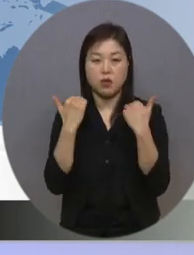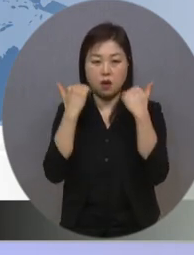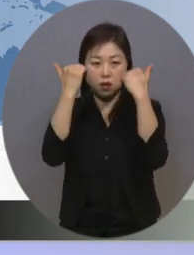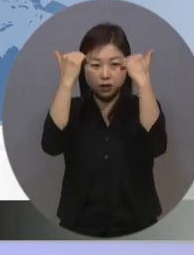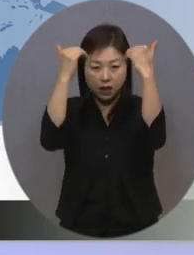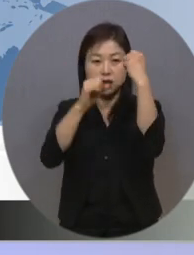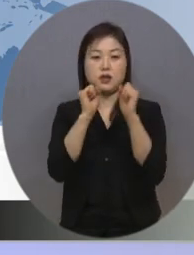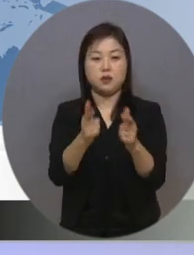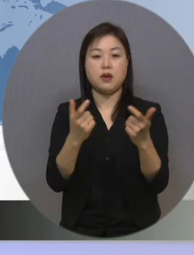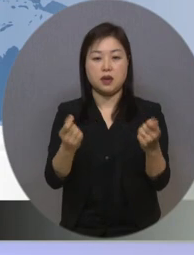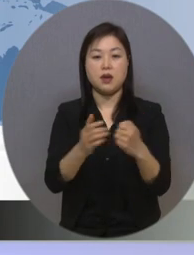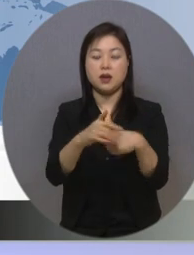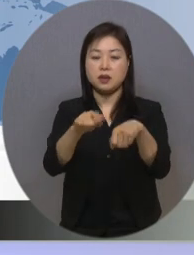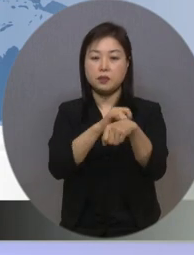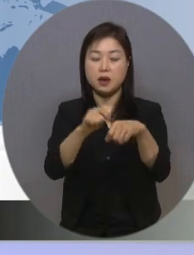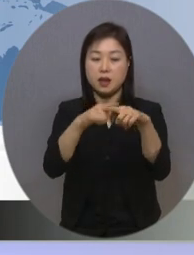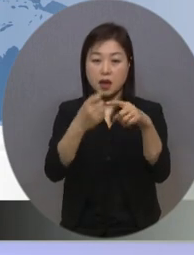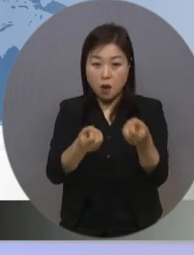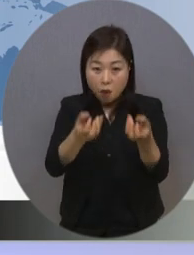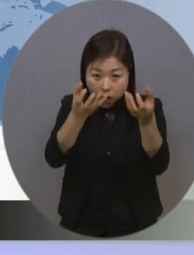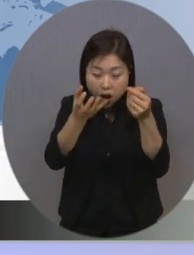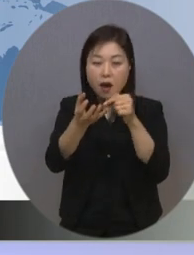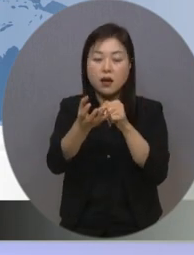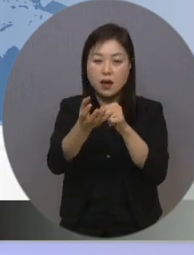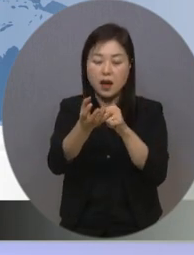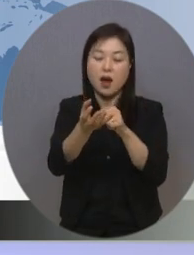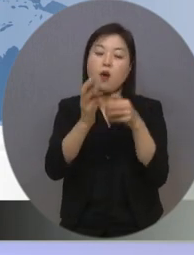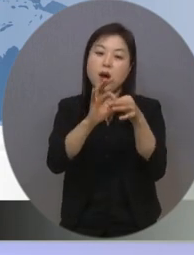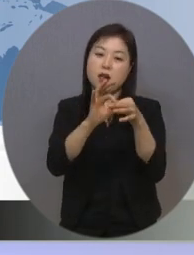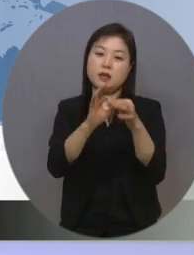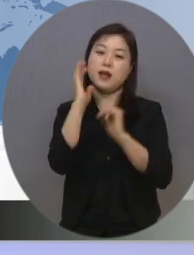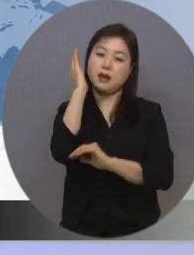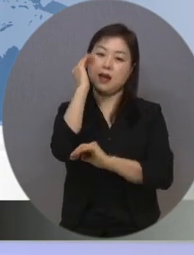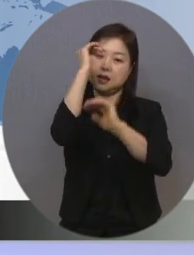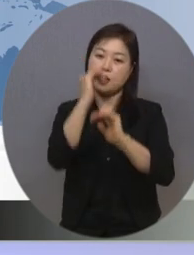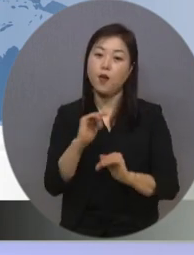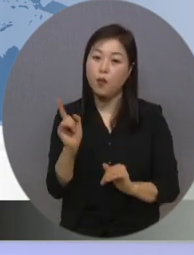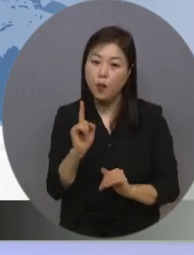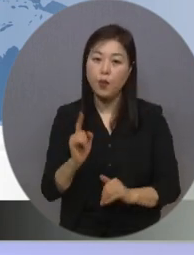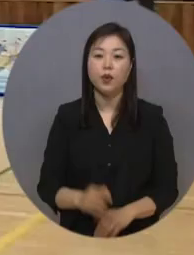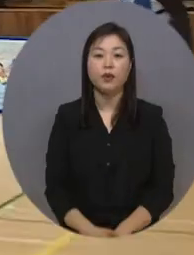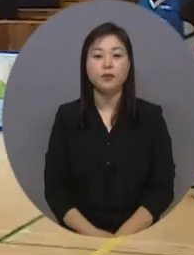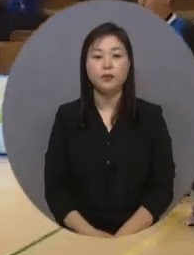특별한 대회에는 어떤 이야기가 담겨 있는지 박성용 기자가 만나봤습니다.